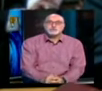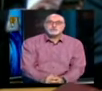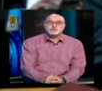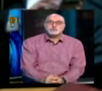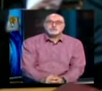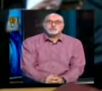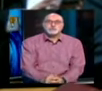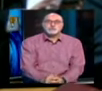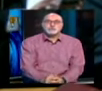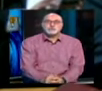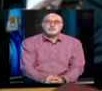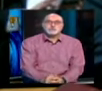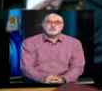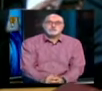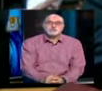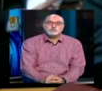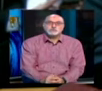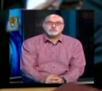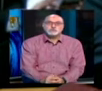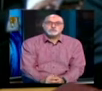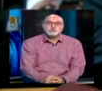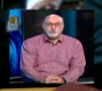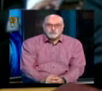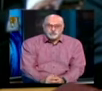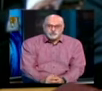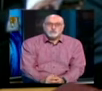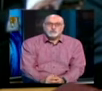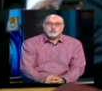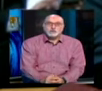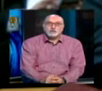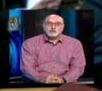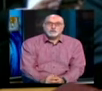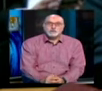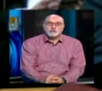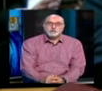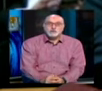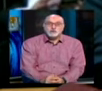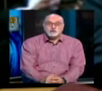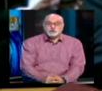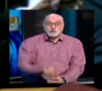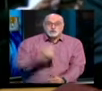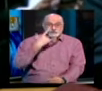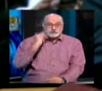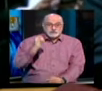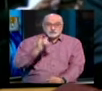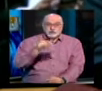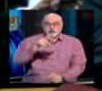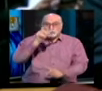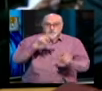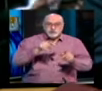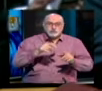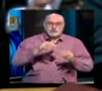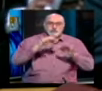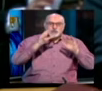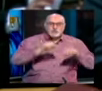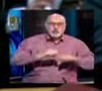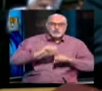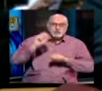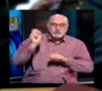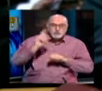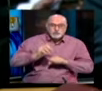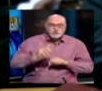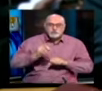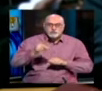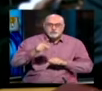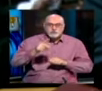وعلى كل من يعترض على ذلك أن يساءل ضميره